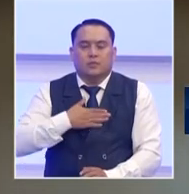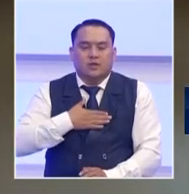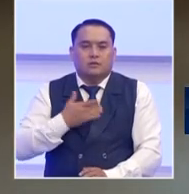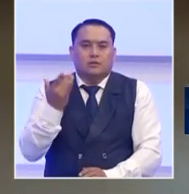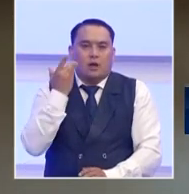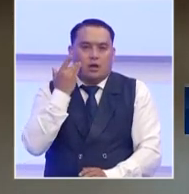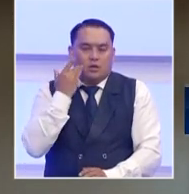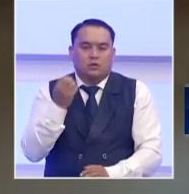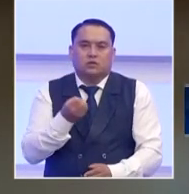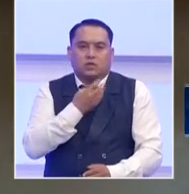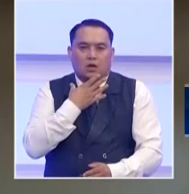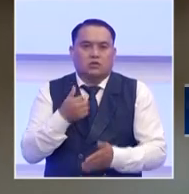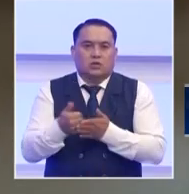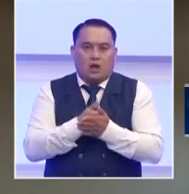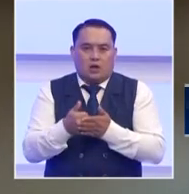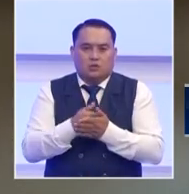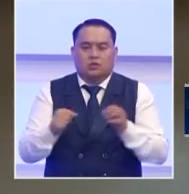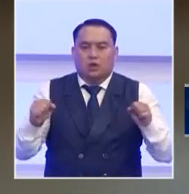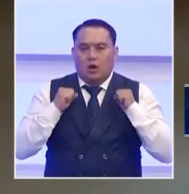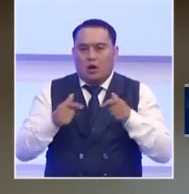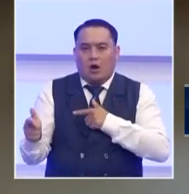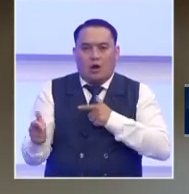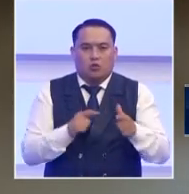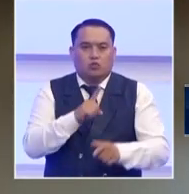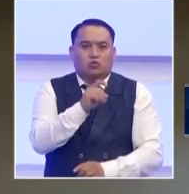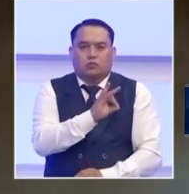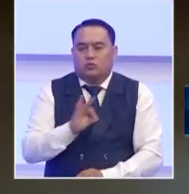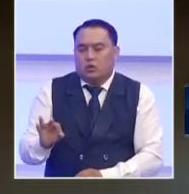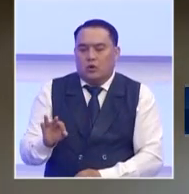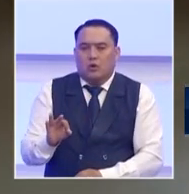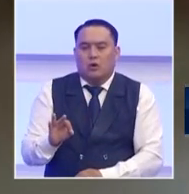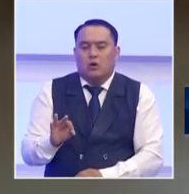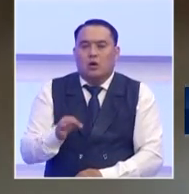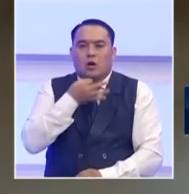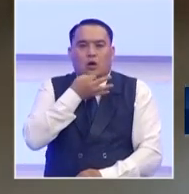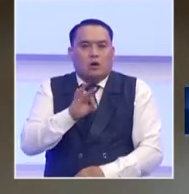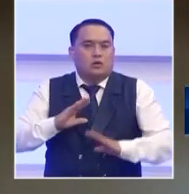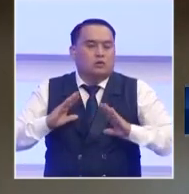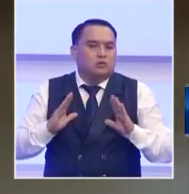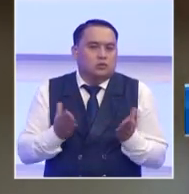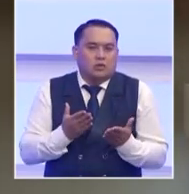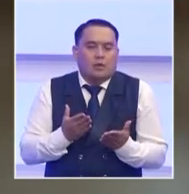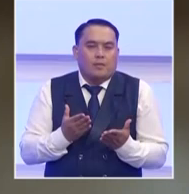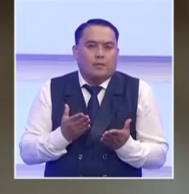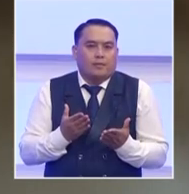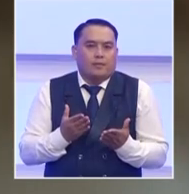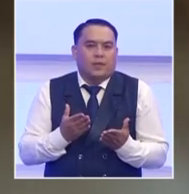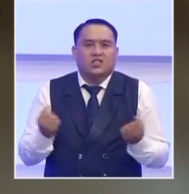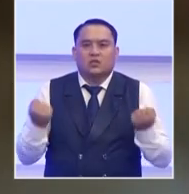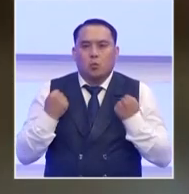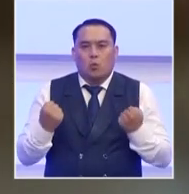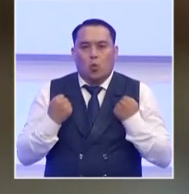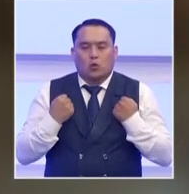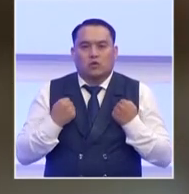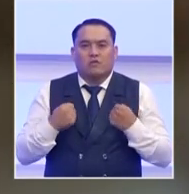жетістіктерге жету үшін әрқашанда спорттық бабымызда болуымыз керек. Сондықтан да қандай жағдайда болмасын спорттық